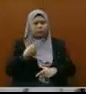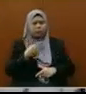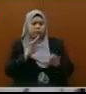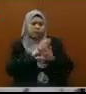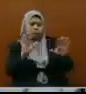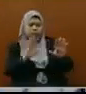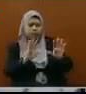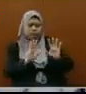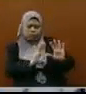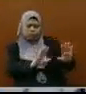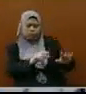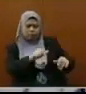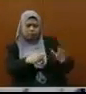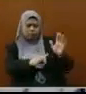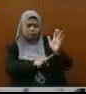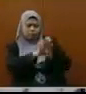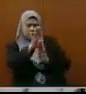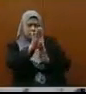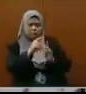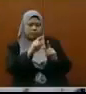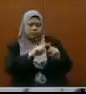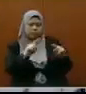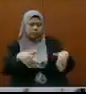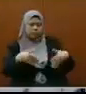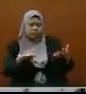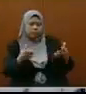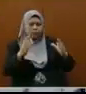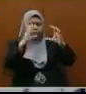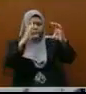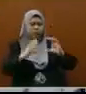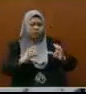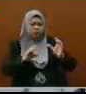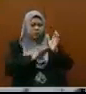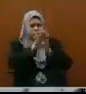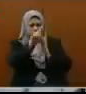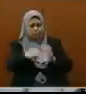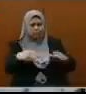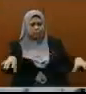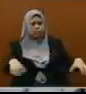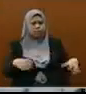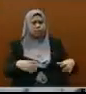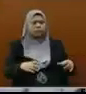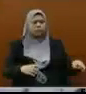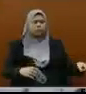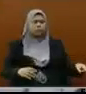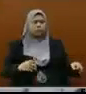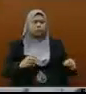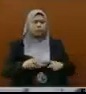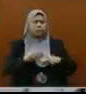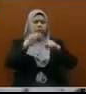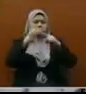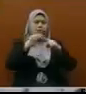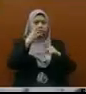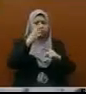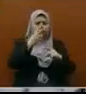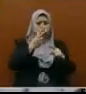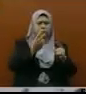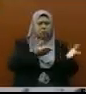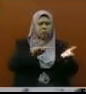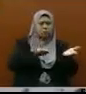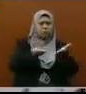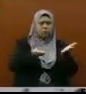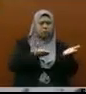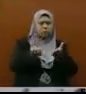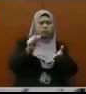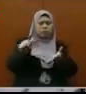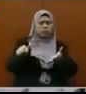menolak kepada pembangunan, tetapi bagaimana pelaksanaan pembangunan itu dilaksanakan, terutama daripada segi kebajikan-kebajikan